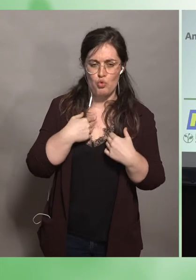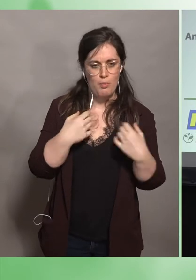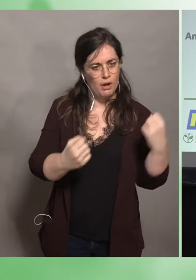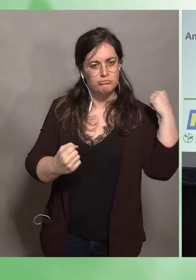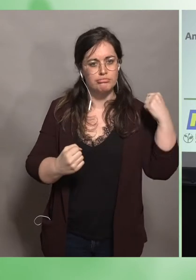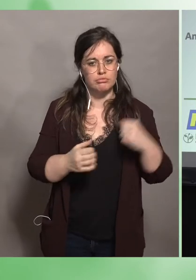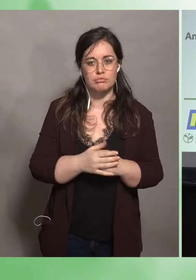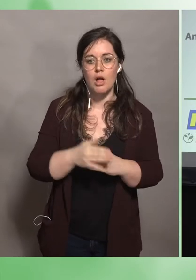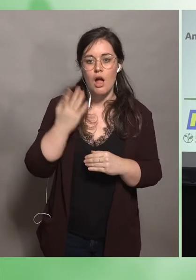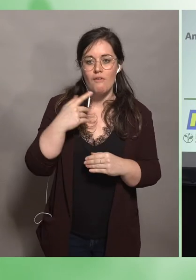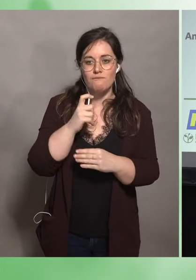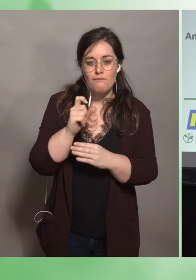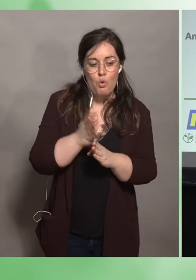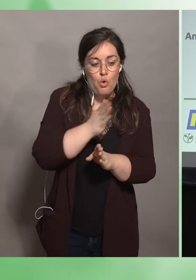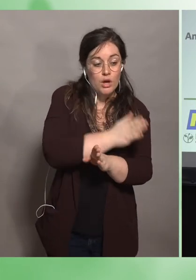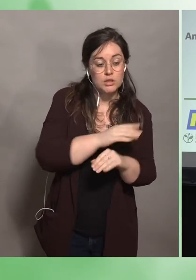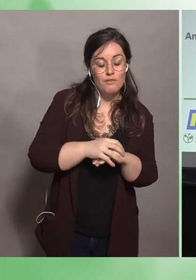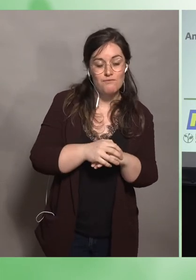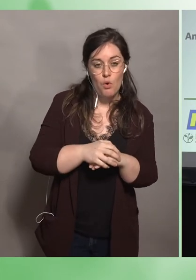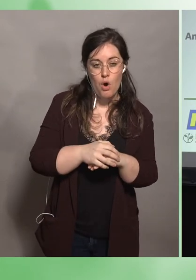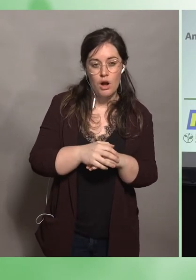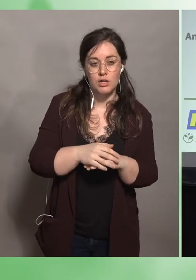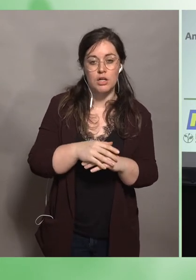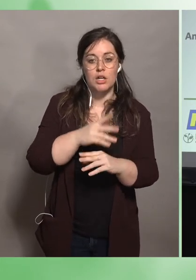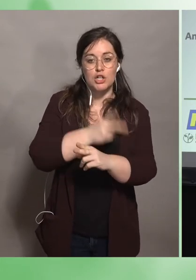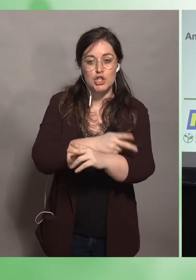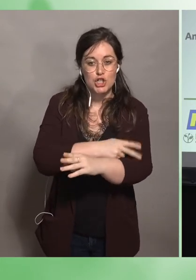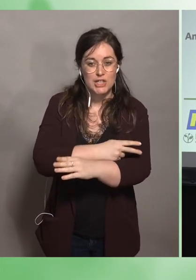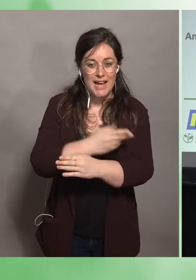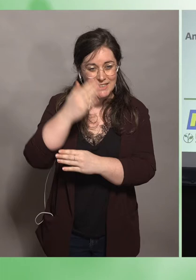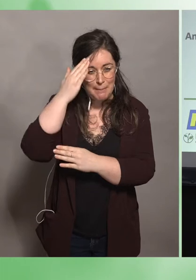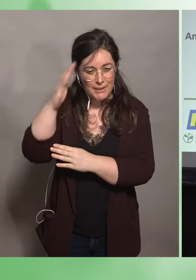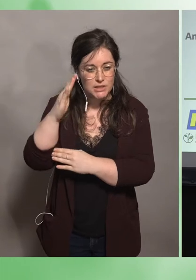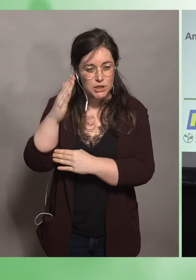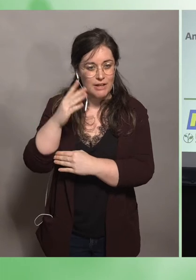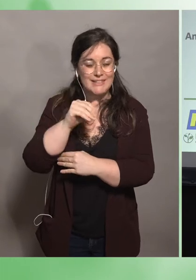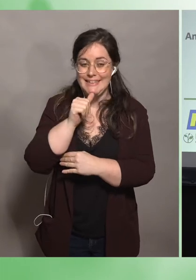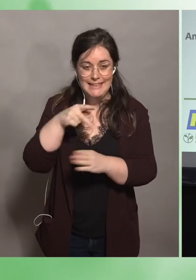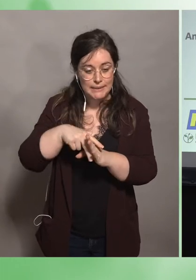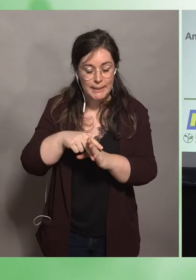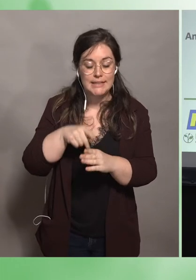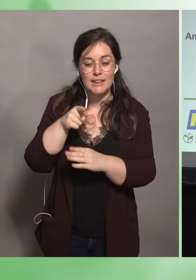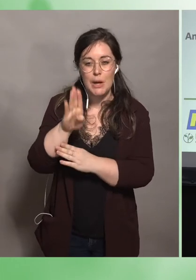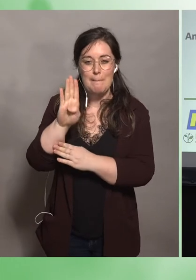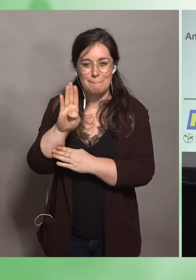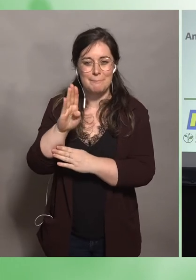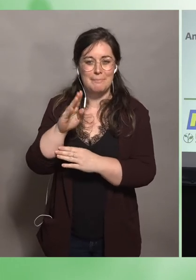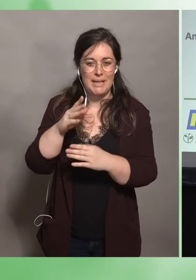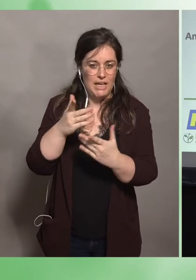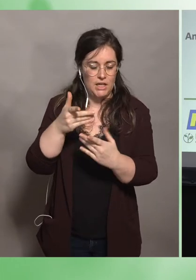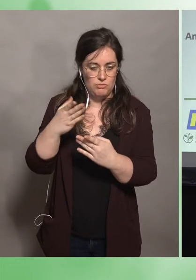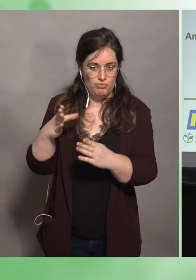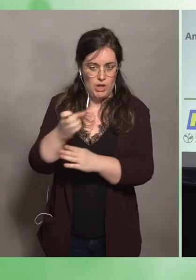vor den Paralympics in London bei den Staatsmeisterschaften der Nichtbehinderten das B-Finale gewonnen. Das heißt, ich war